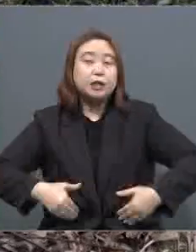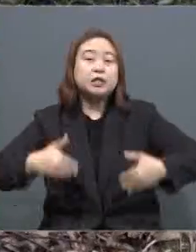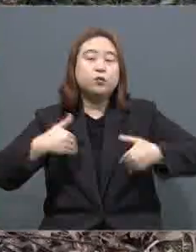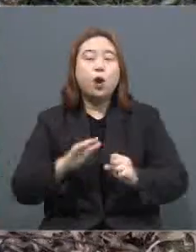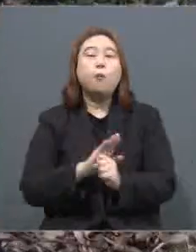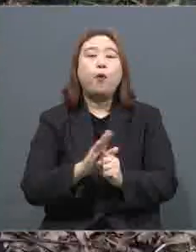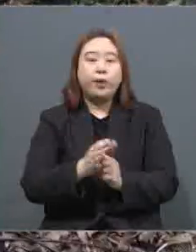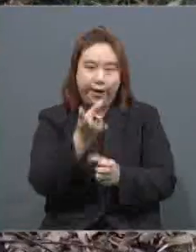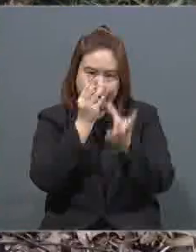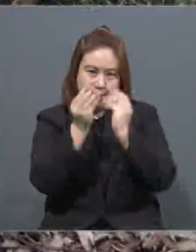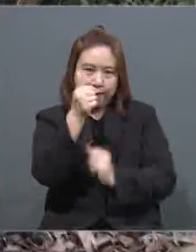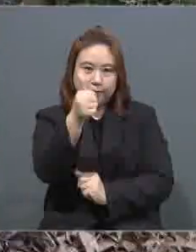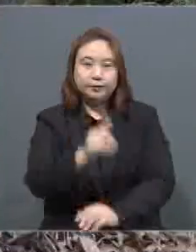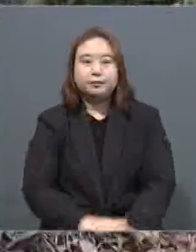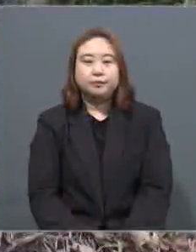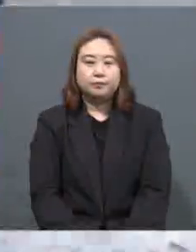างพอเพียง